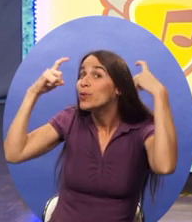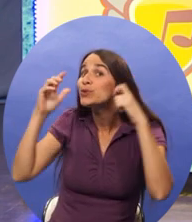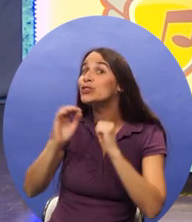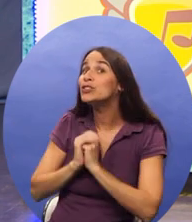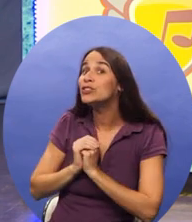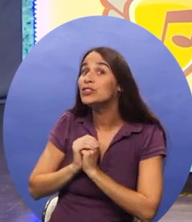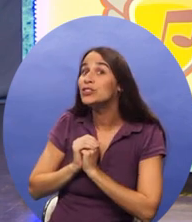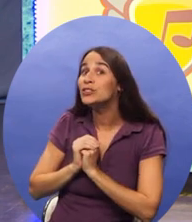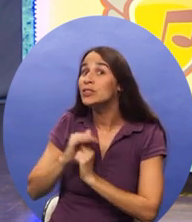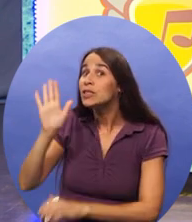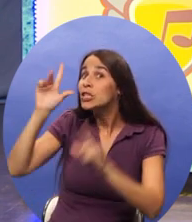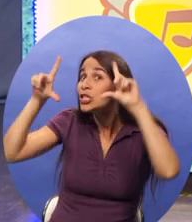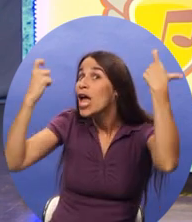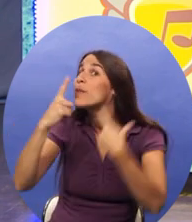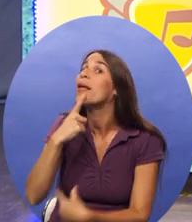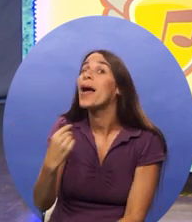שבתוש!